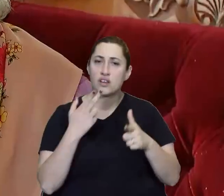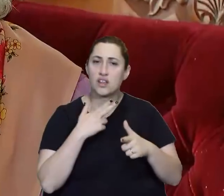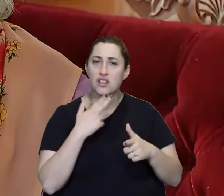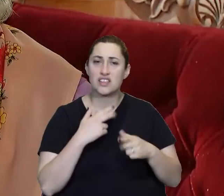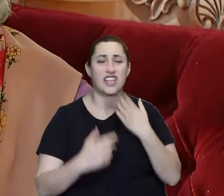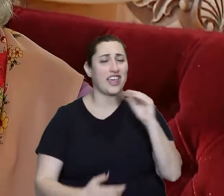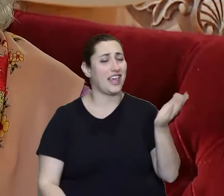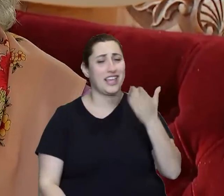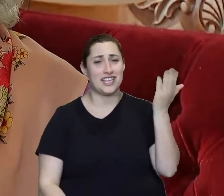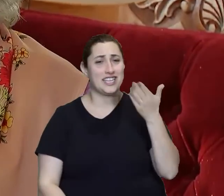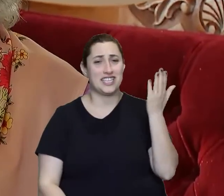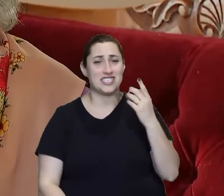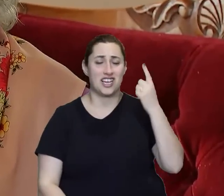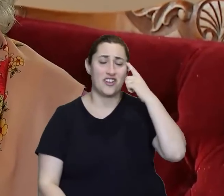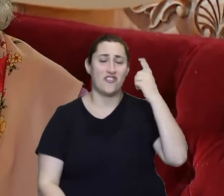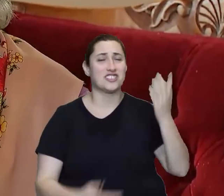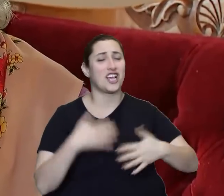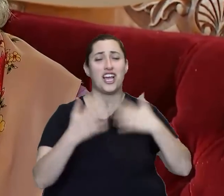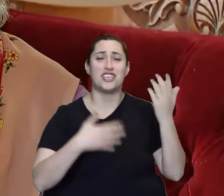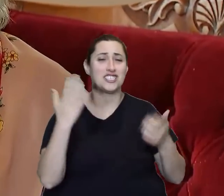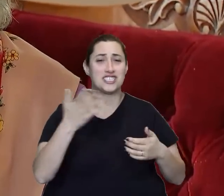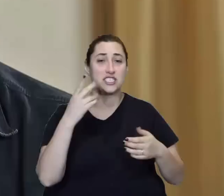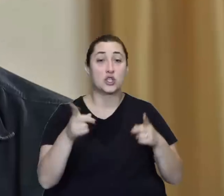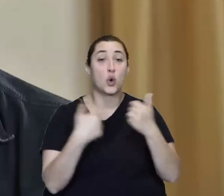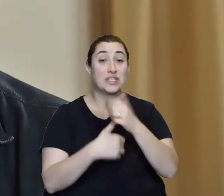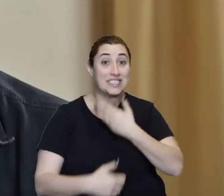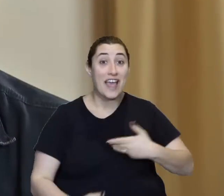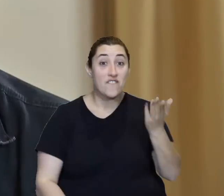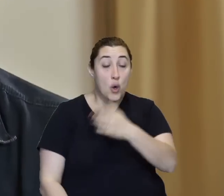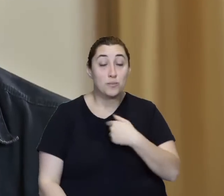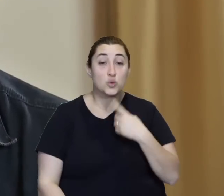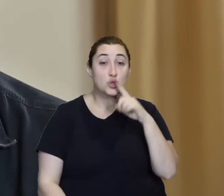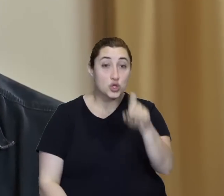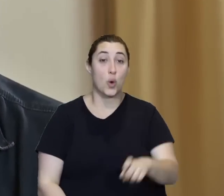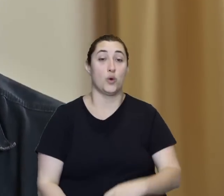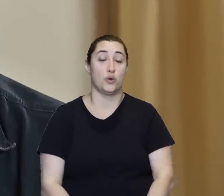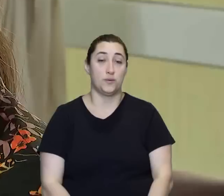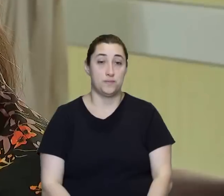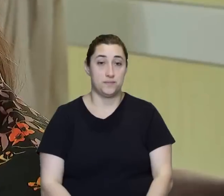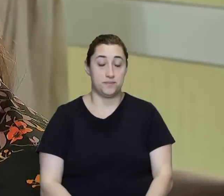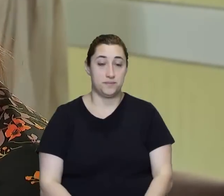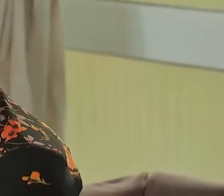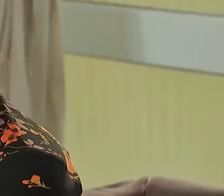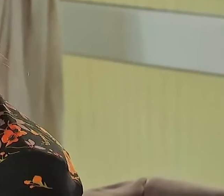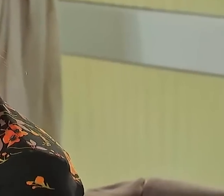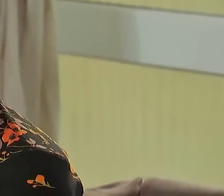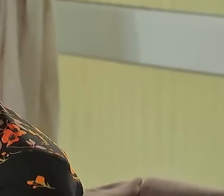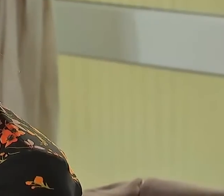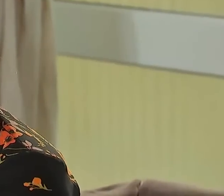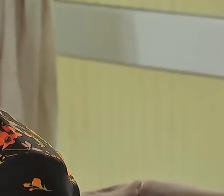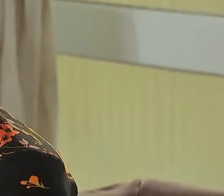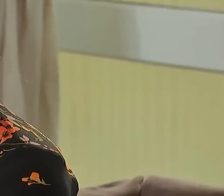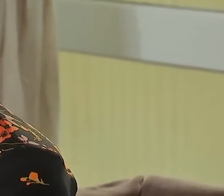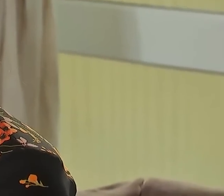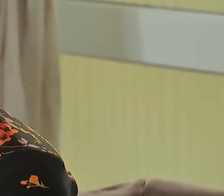teyze? Gençlik işte. Kafada kavak yerleri. Kocanı seviyor musun diye sordum işte. Ömer